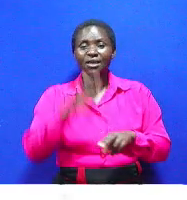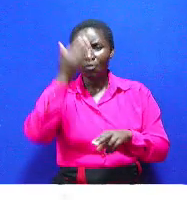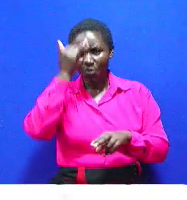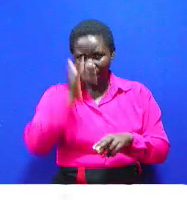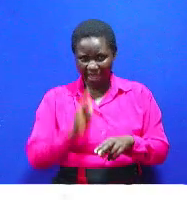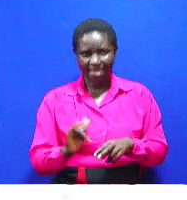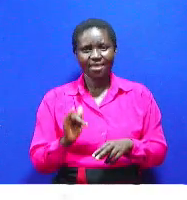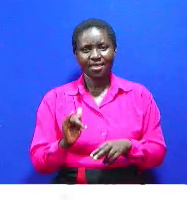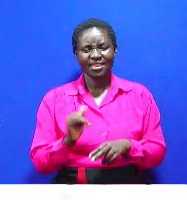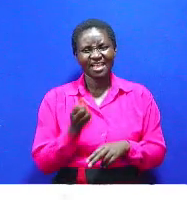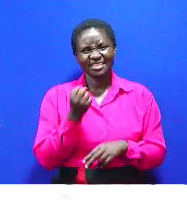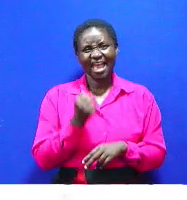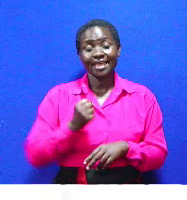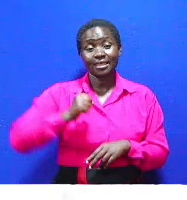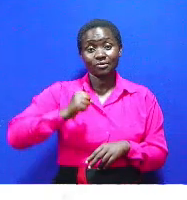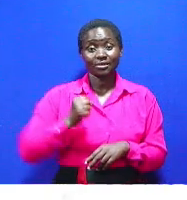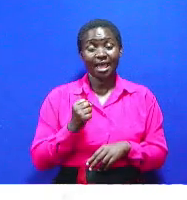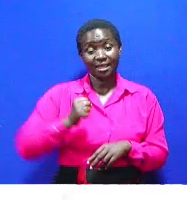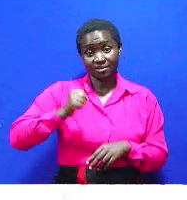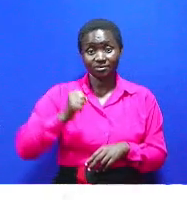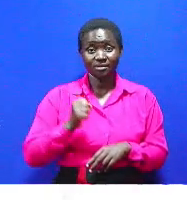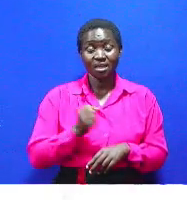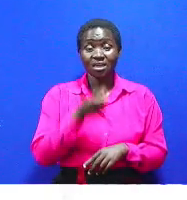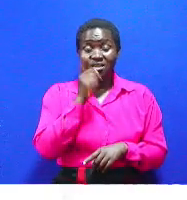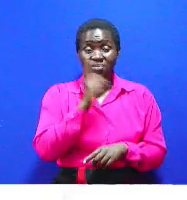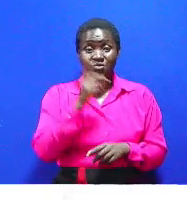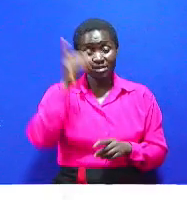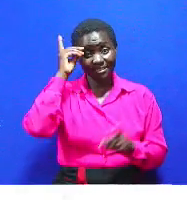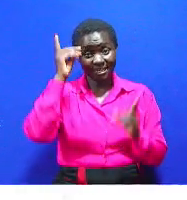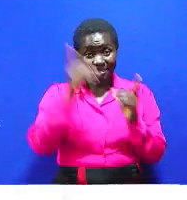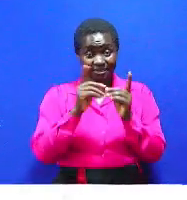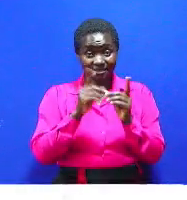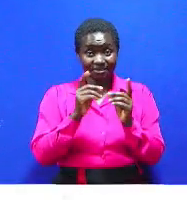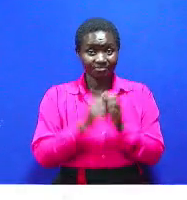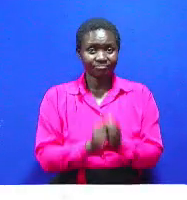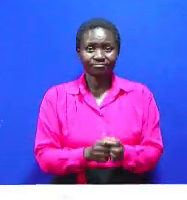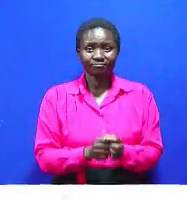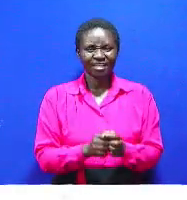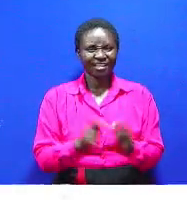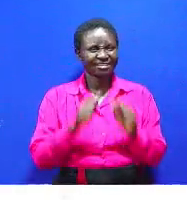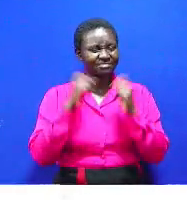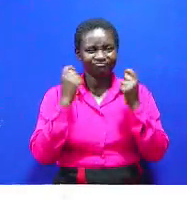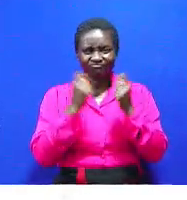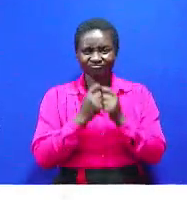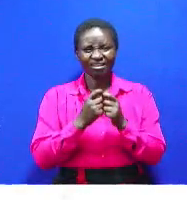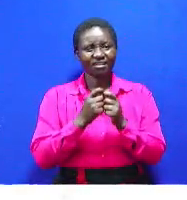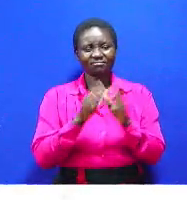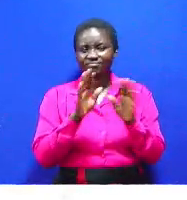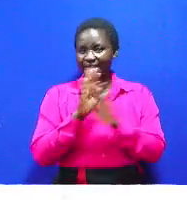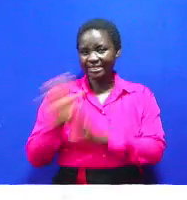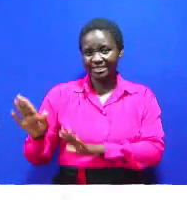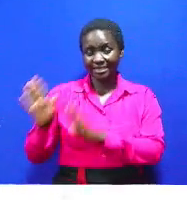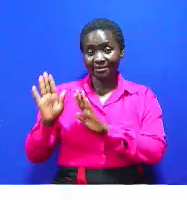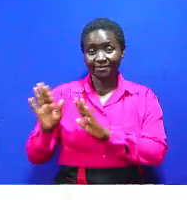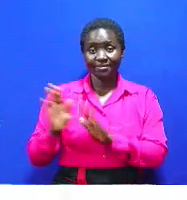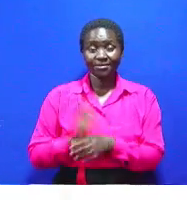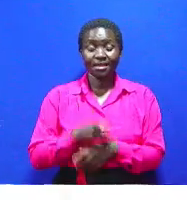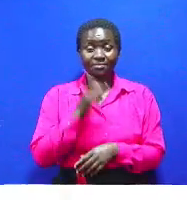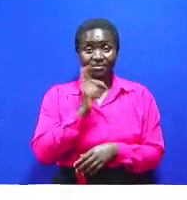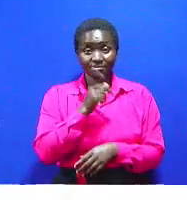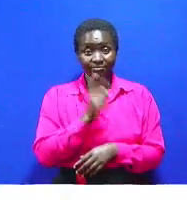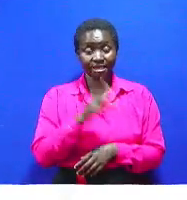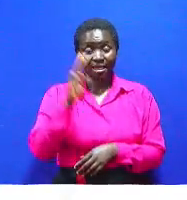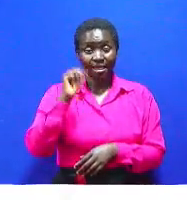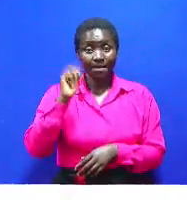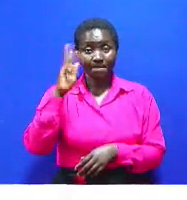munyaribali oye monda kwa mwete gotige kero geke totali Asebo iko ba mochiri mo bungo South Mugrango